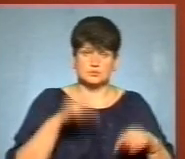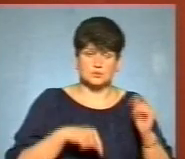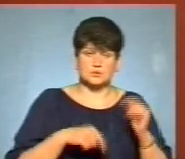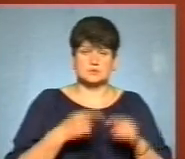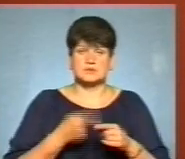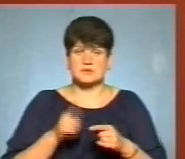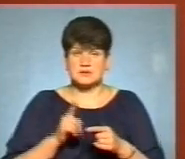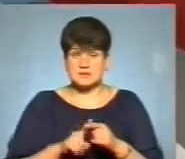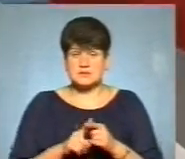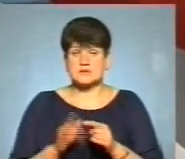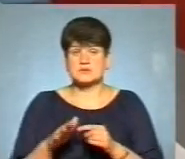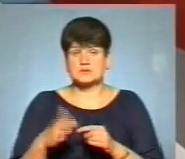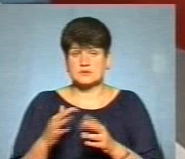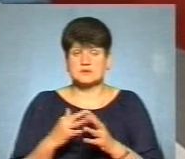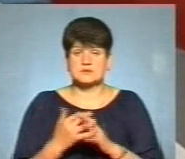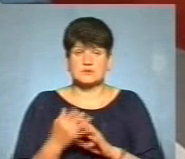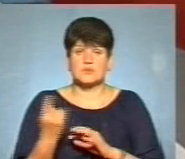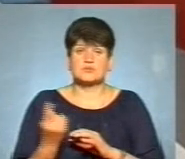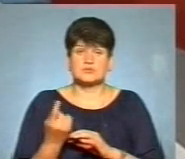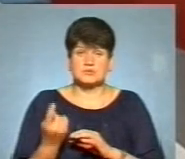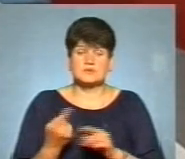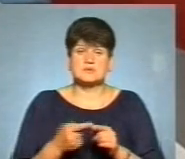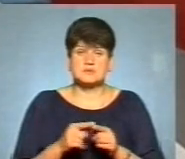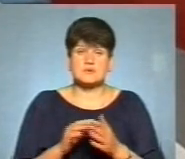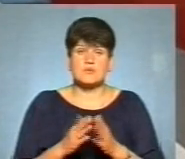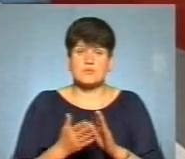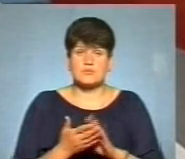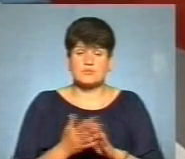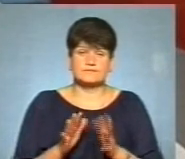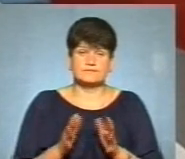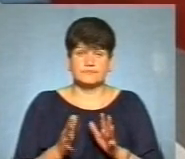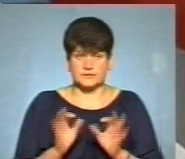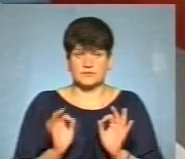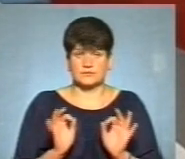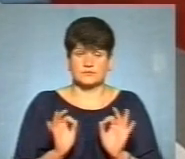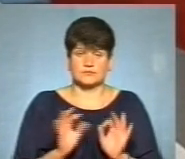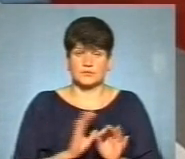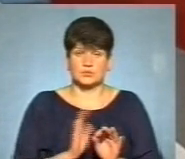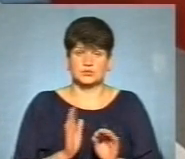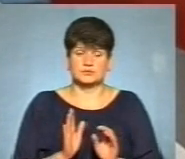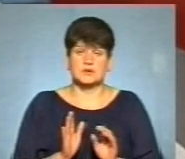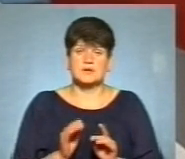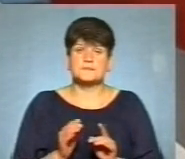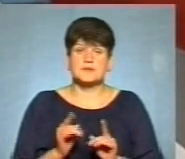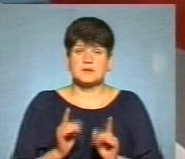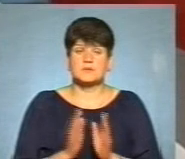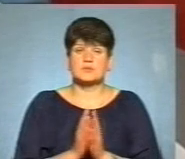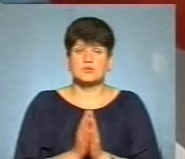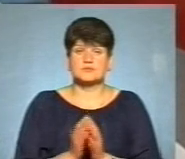це, звичайно, з точки зору сільського господарства, це умови відносно будуть сприятливі. Тільки ми просимо,